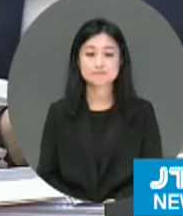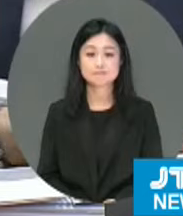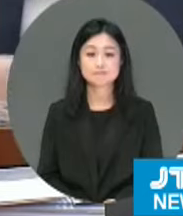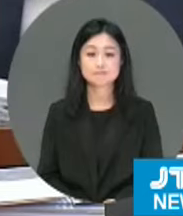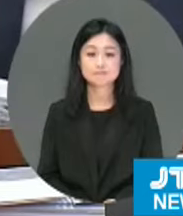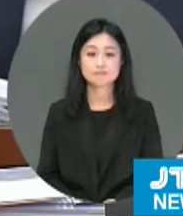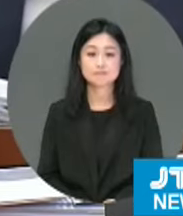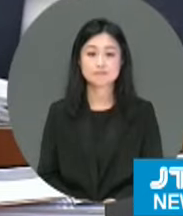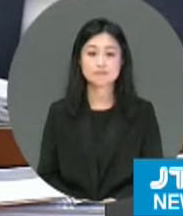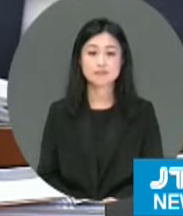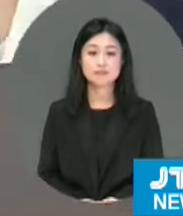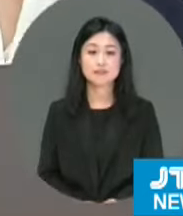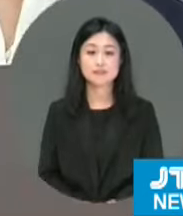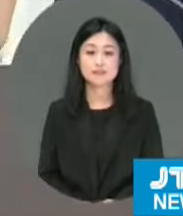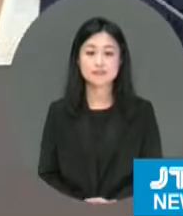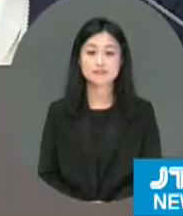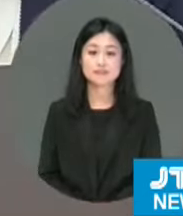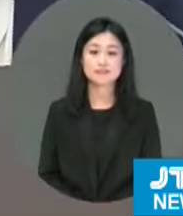예.